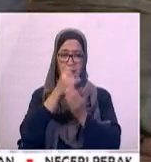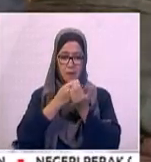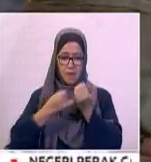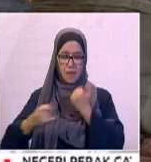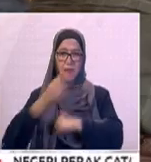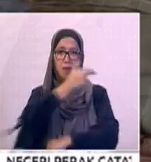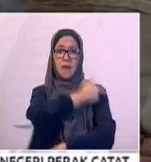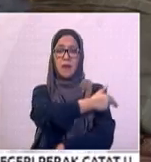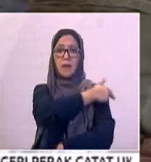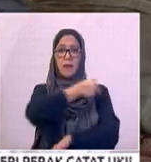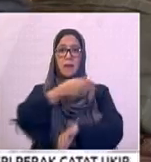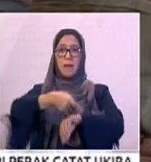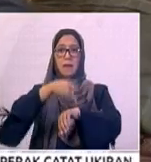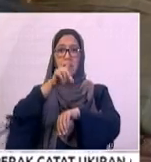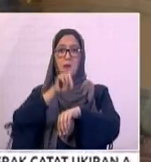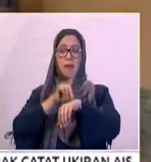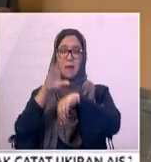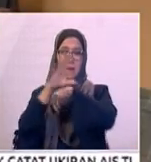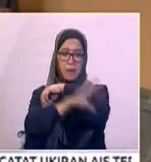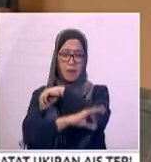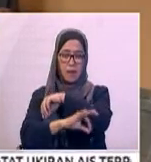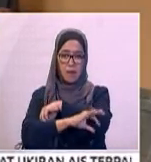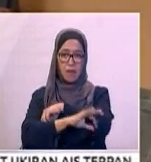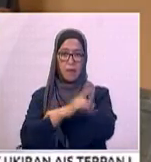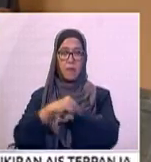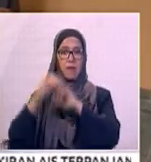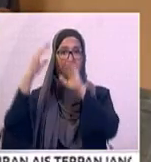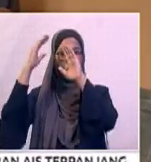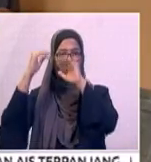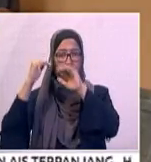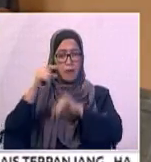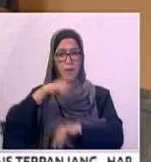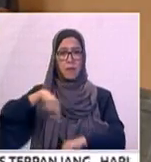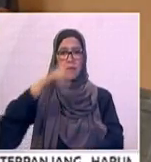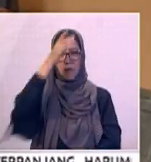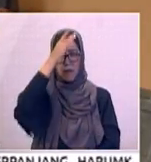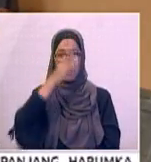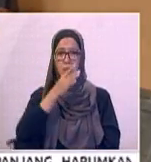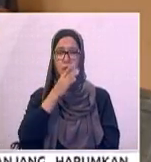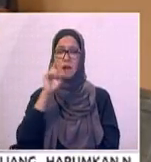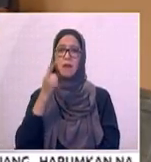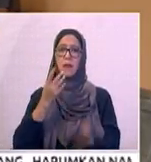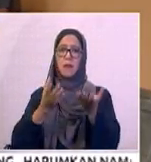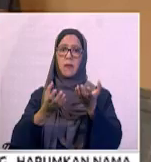9. Harapan mereka hanya mahu bayinya hidup sihat seperti bayi lain.